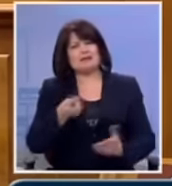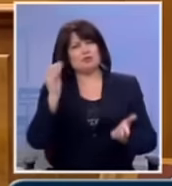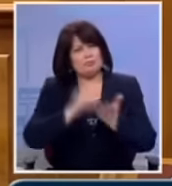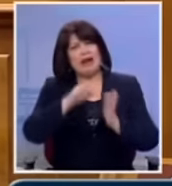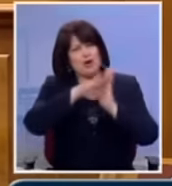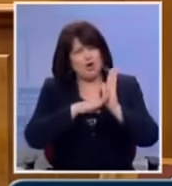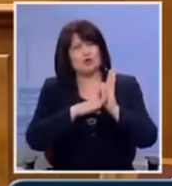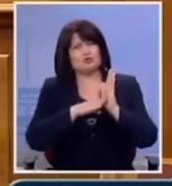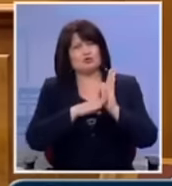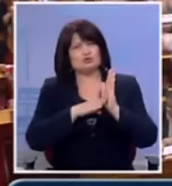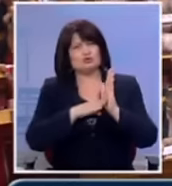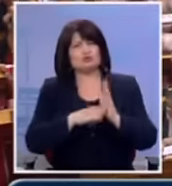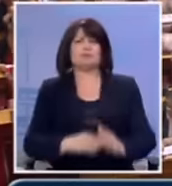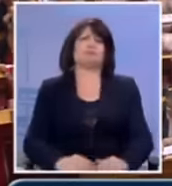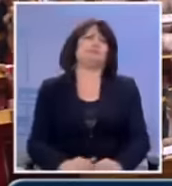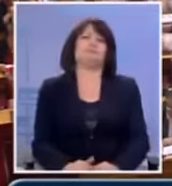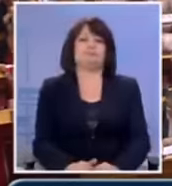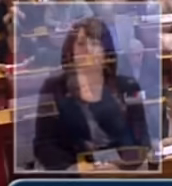οι δανειστές?